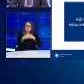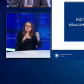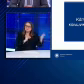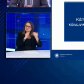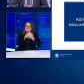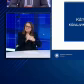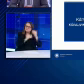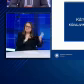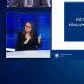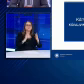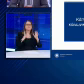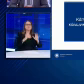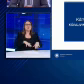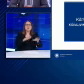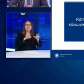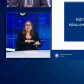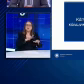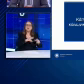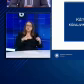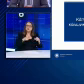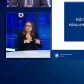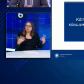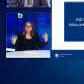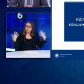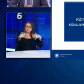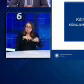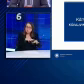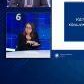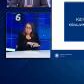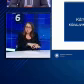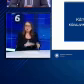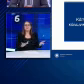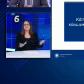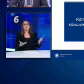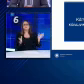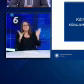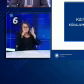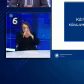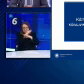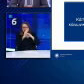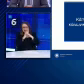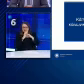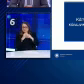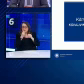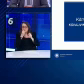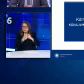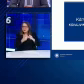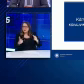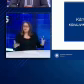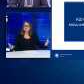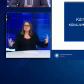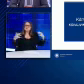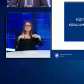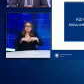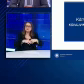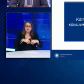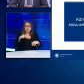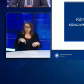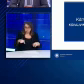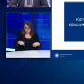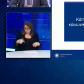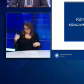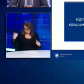διαμαρτυρίας, που το τελευταίο διάστημα, το τελευταίο δίμηνο, έχουν αυξηθεί δραματικά. Έχουν πραγματοποιηθεί 632